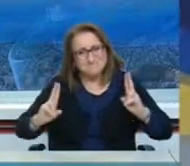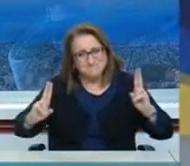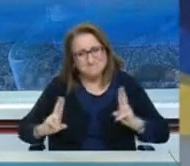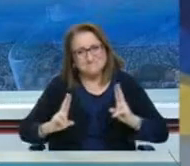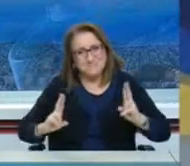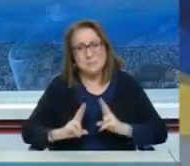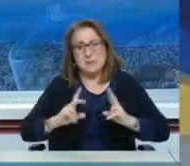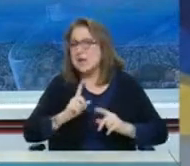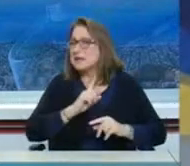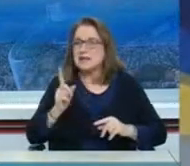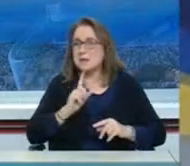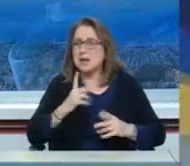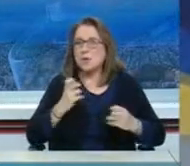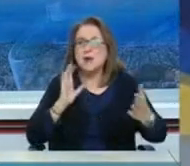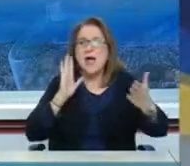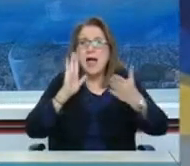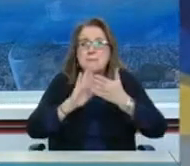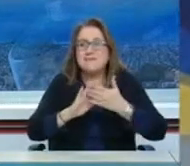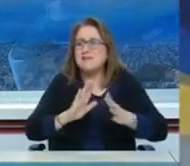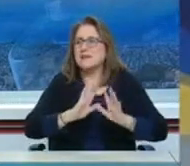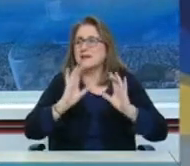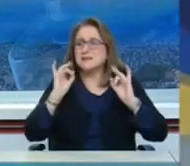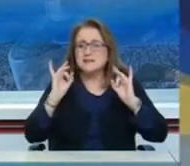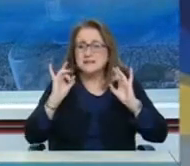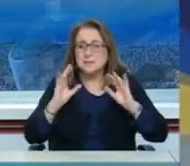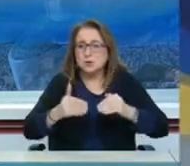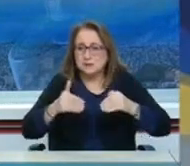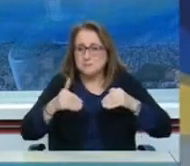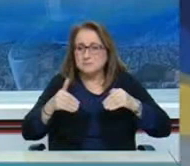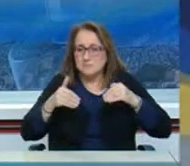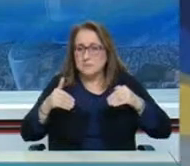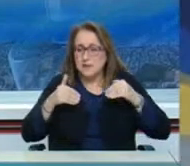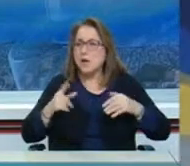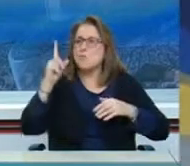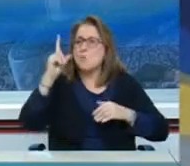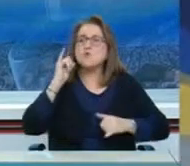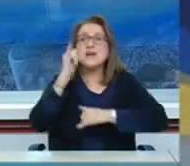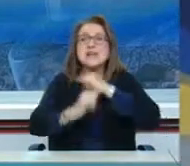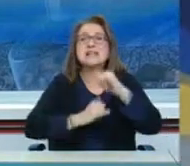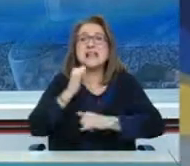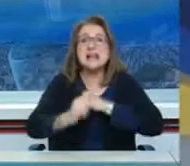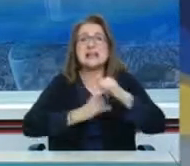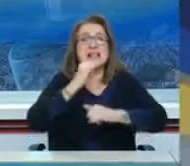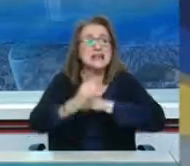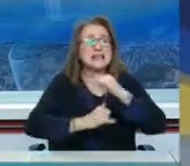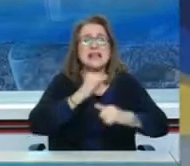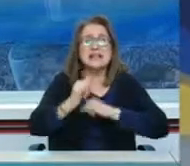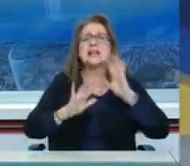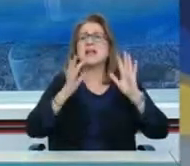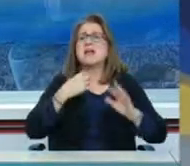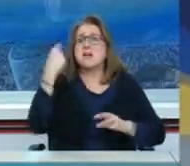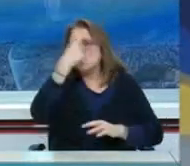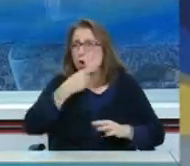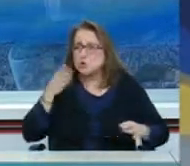επαφής τους με τις δημόσιες αρχές μέσω της διενέργειας ηλεκτρονικών συναλλαγών. Δεύτερος